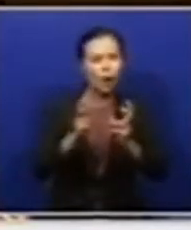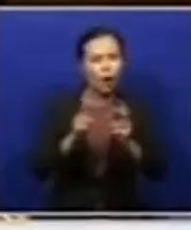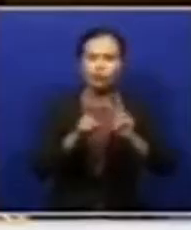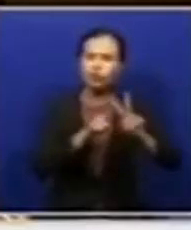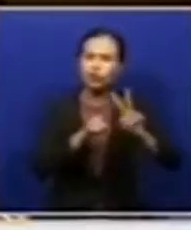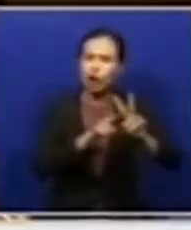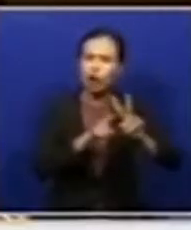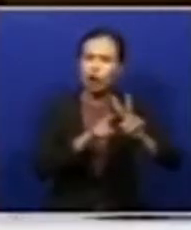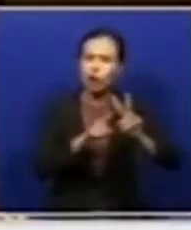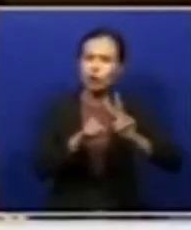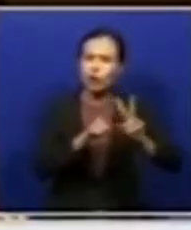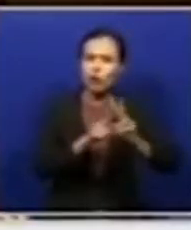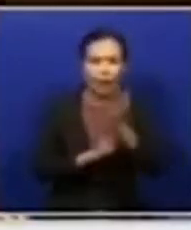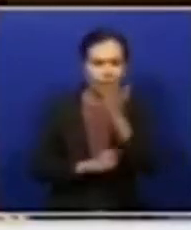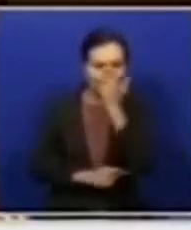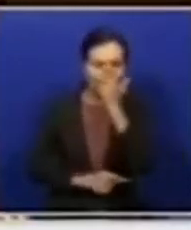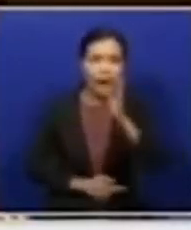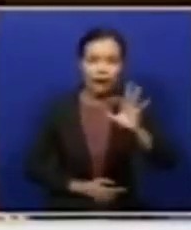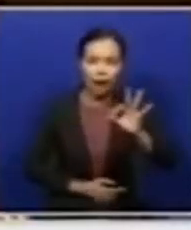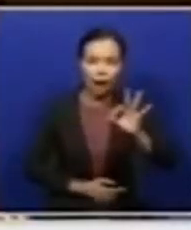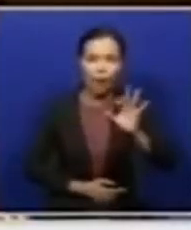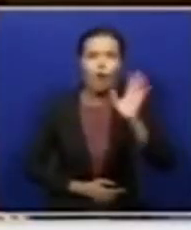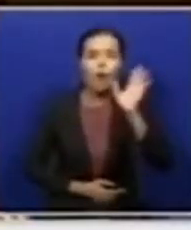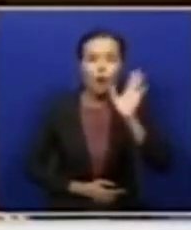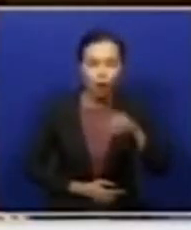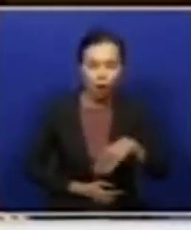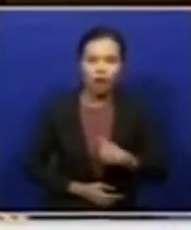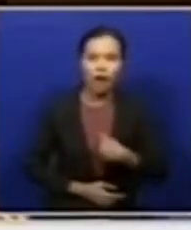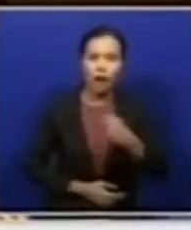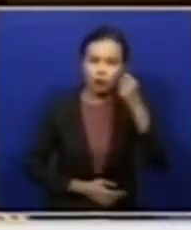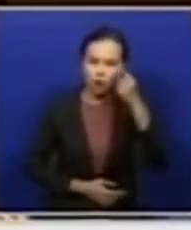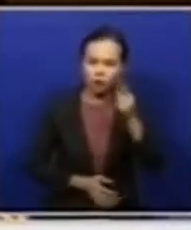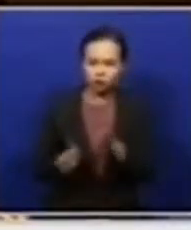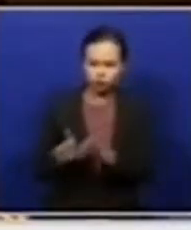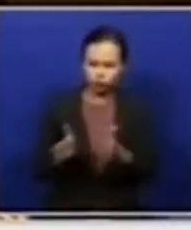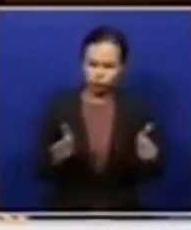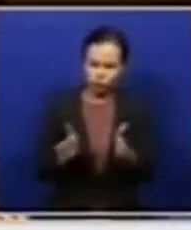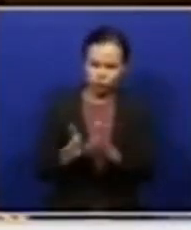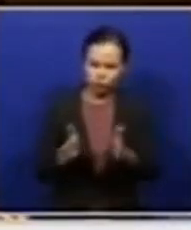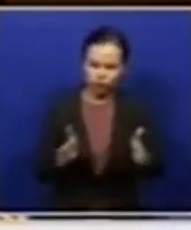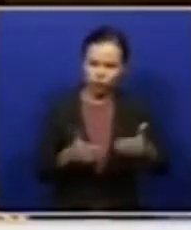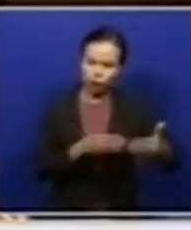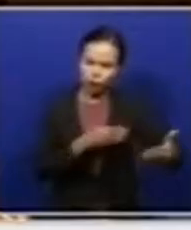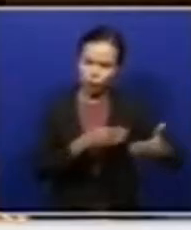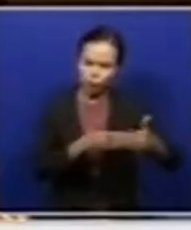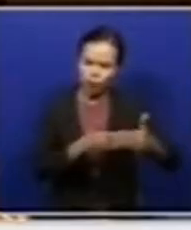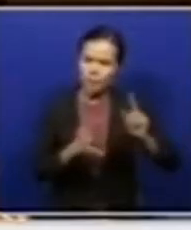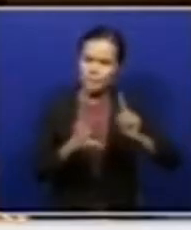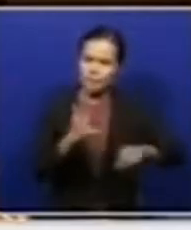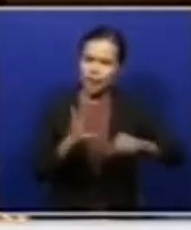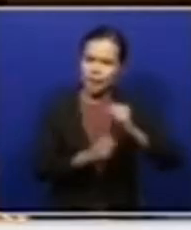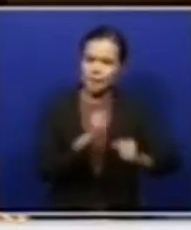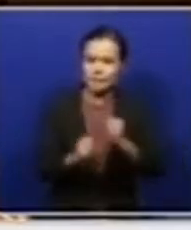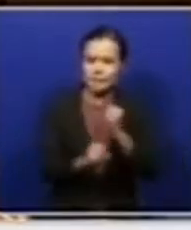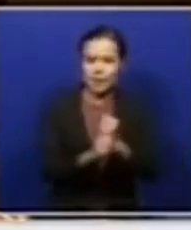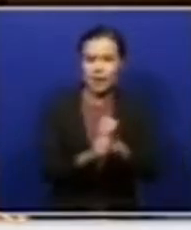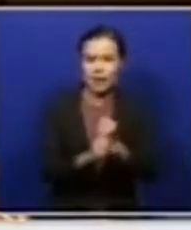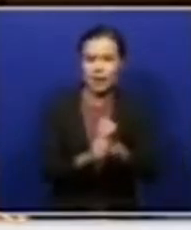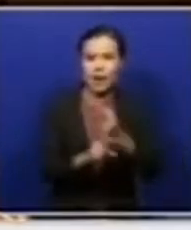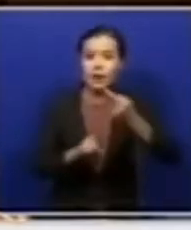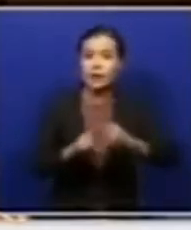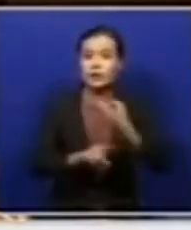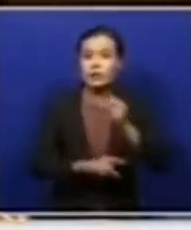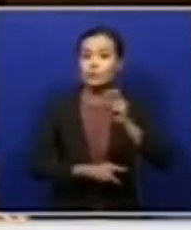ของหน้า9ผมก็อ๋อผมก็ดูช่วงเวลาค่าใช้จ่ายปลายปีระยะเวลาคือธันวาคม